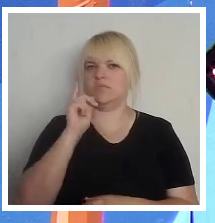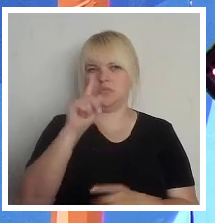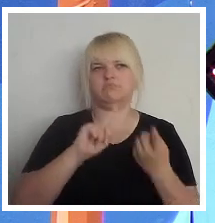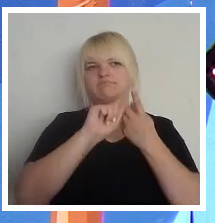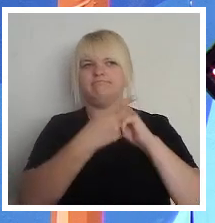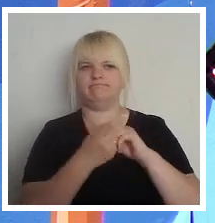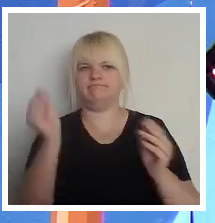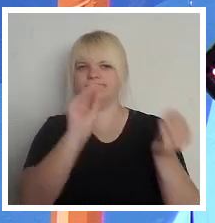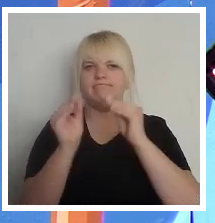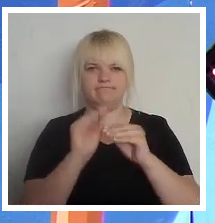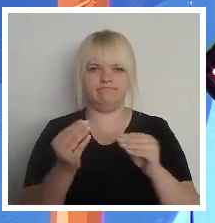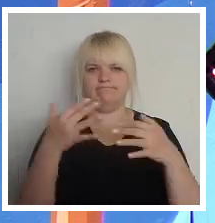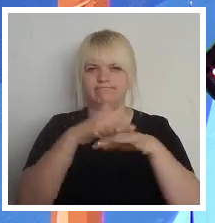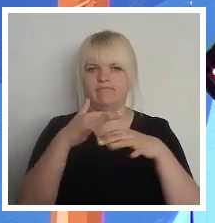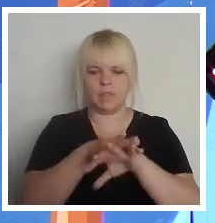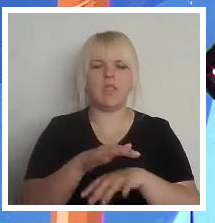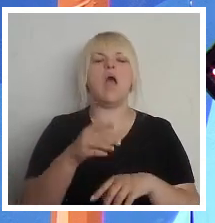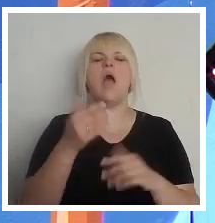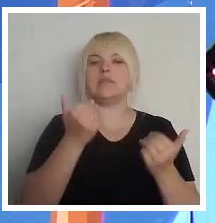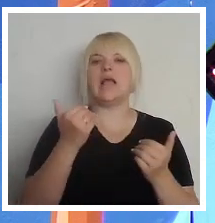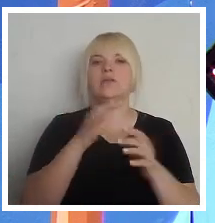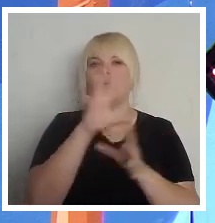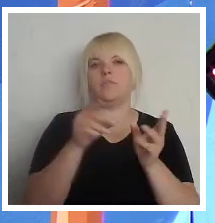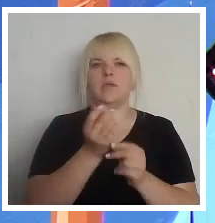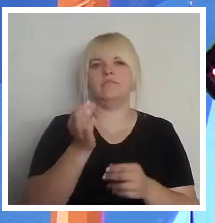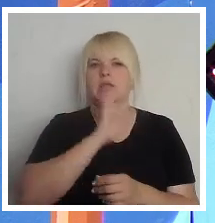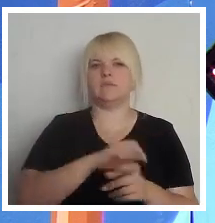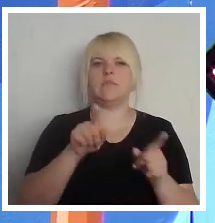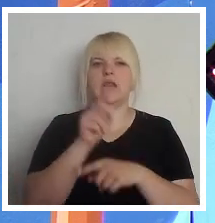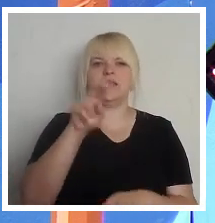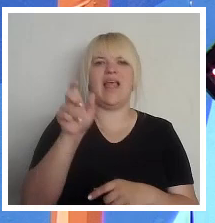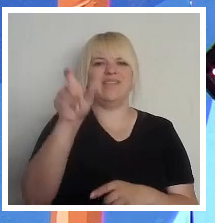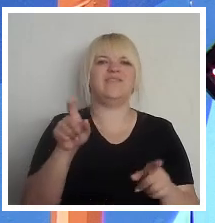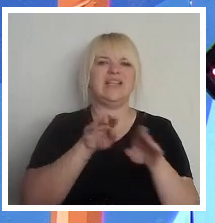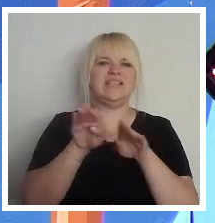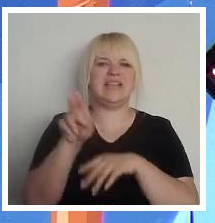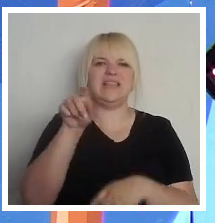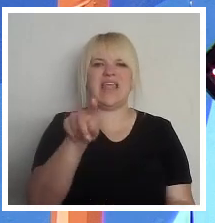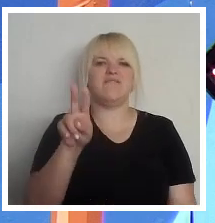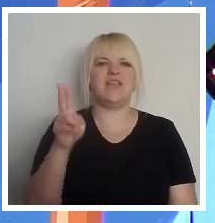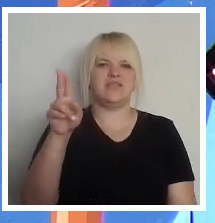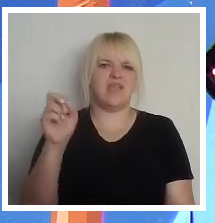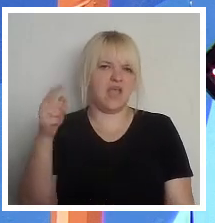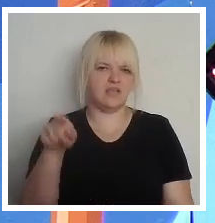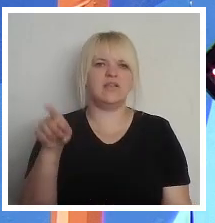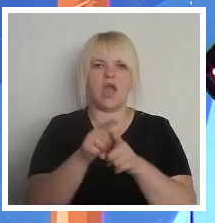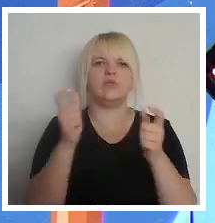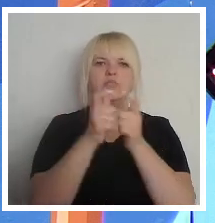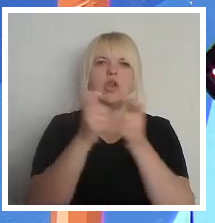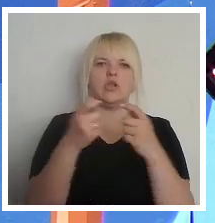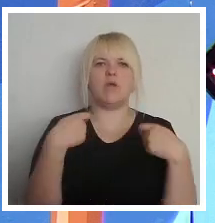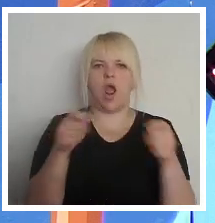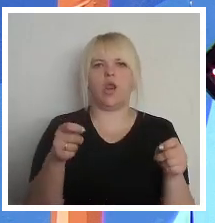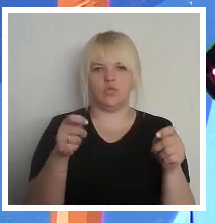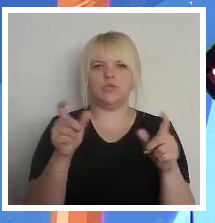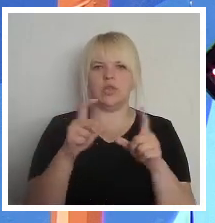ieņēmumiem. No Delfi šobrīd mums ir arī tā līdzīgi kā TVnet grupai, mums ir arī, teiksim, biļešu pārdošanas servises,